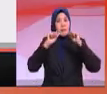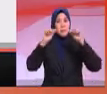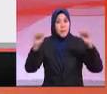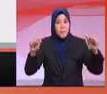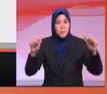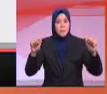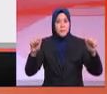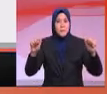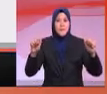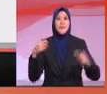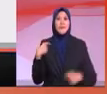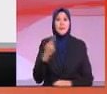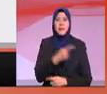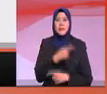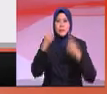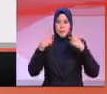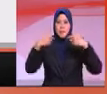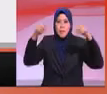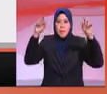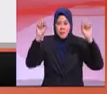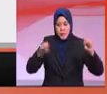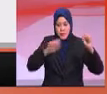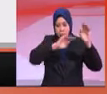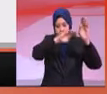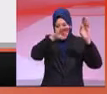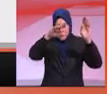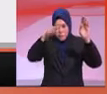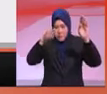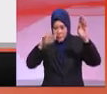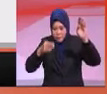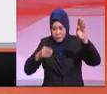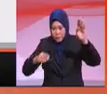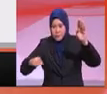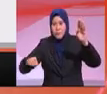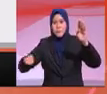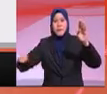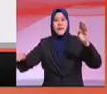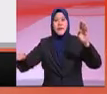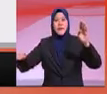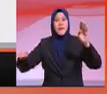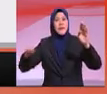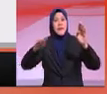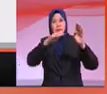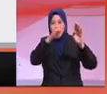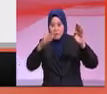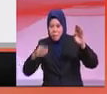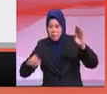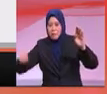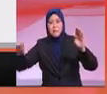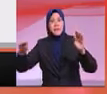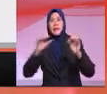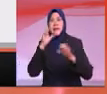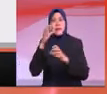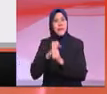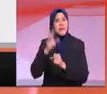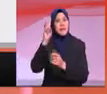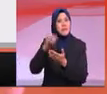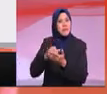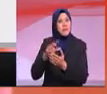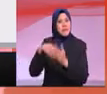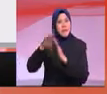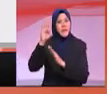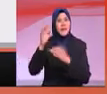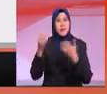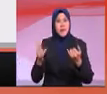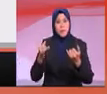kita berjaya meratakan lengkok dengan lebih cepat, tak mencapai pun 6,300. Dan Malaysian Institute